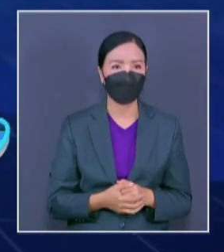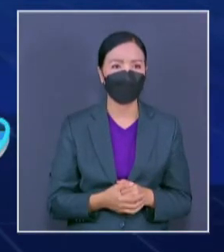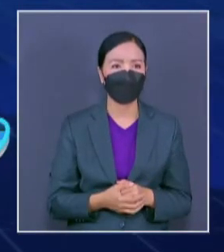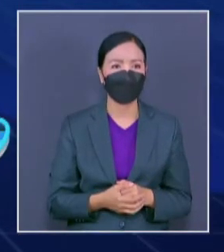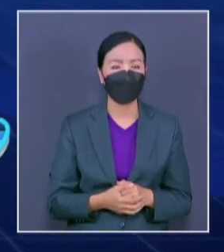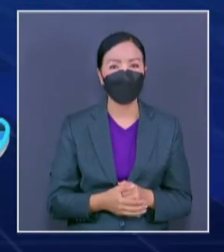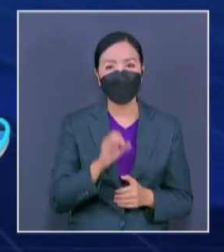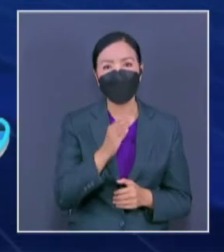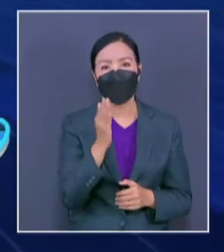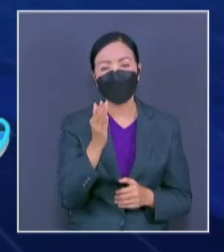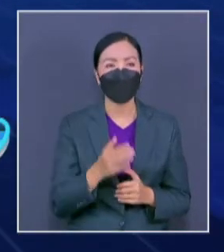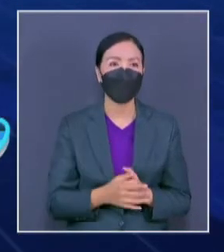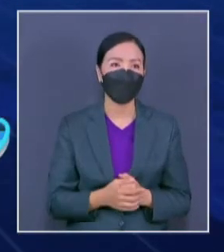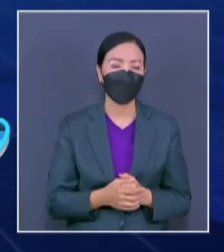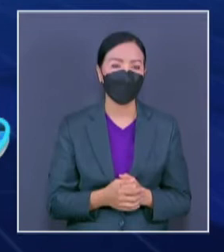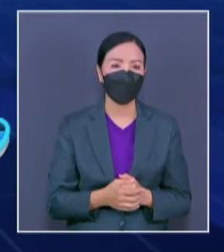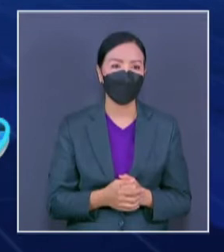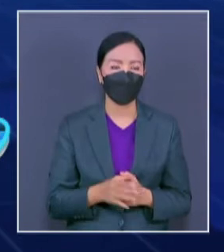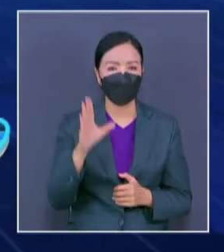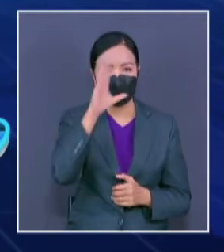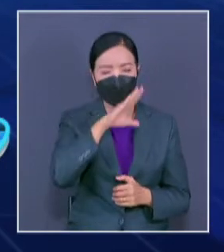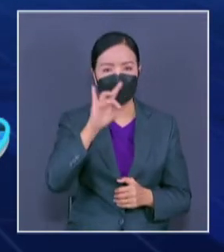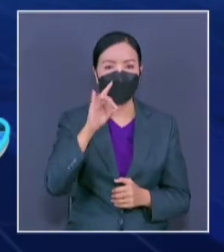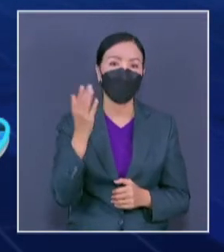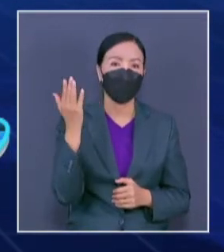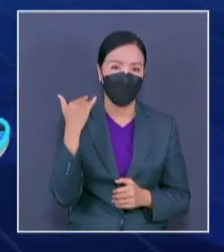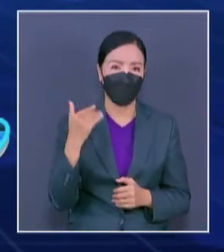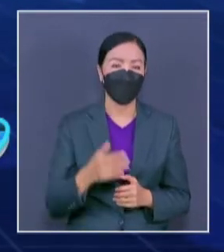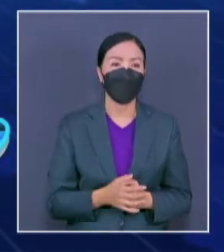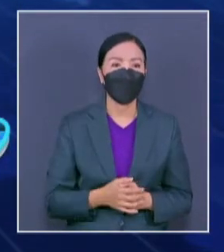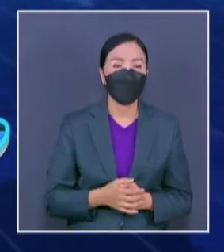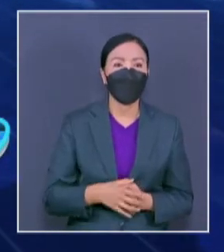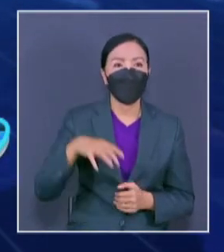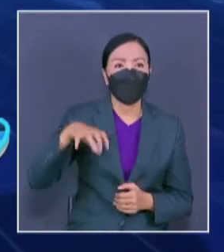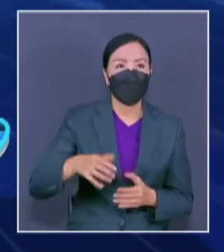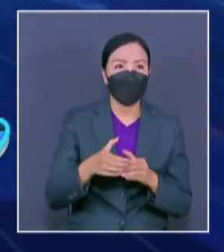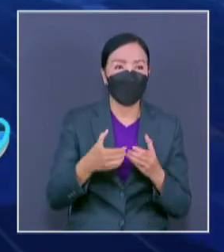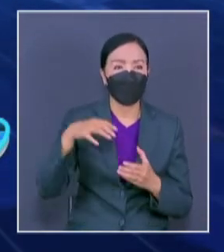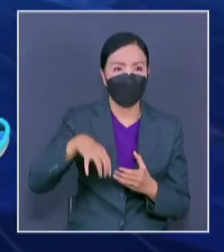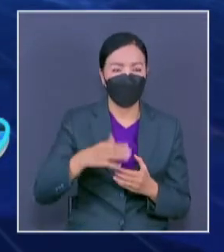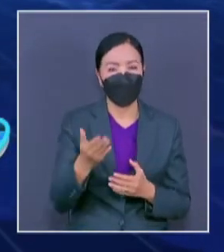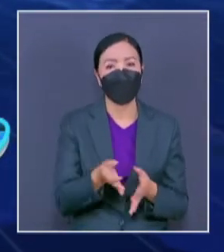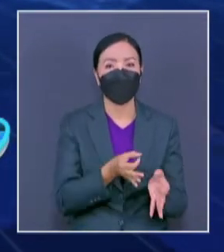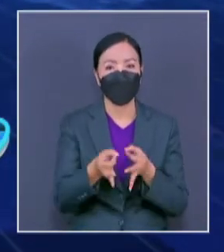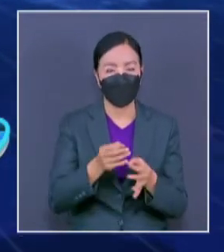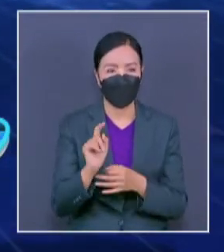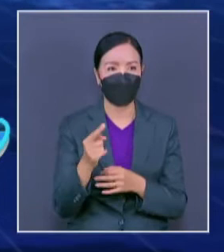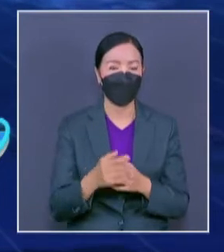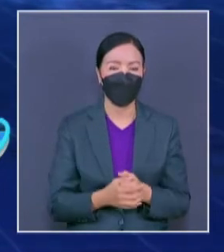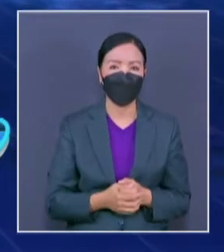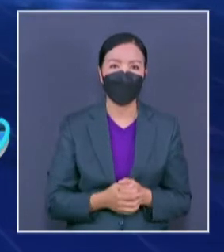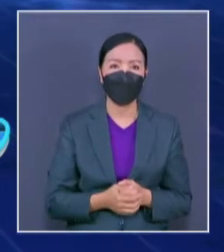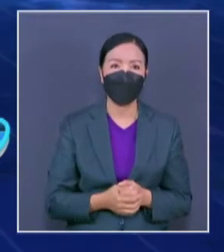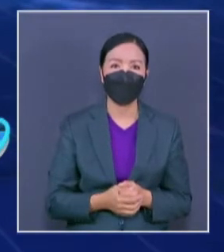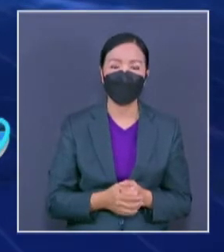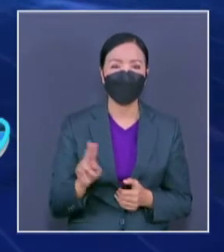ย้ำอีกครั้งหนึ่งครับเมื่อประมาณสัก2 ทุ่มเมื่อวานนี้นะครับสำนักงานราชบัณฑิตยสภาก็ชี้แจงอีกครั้งหนึ่งบอกว่าใ